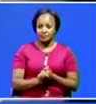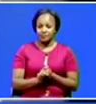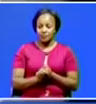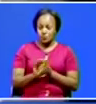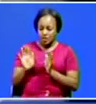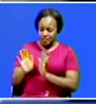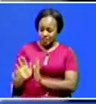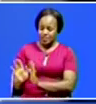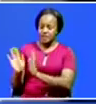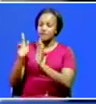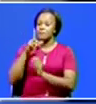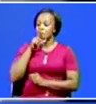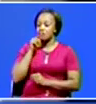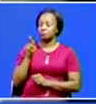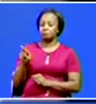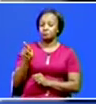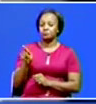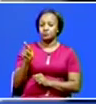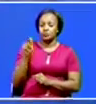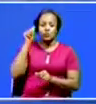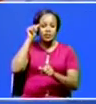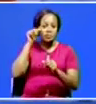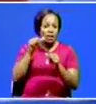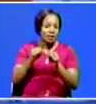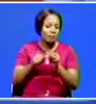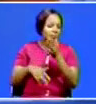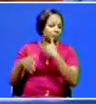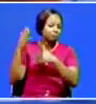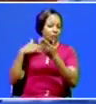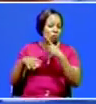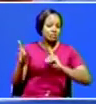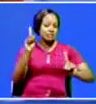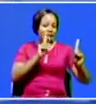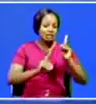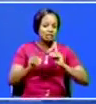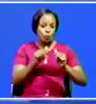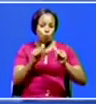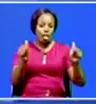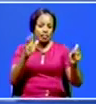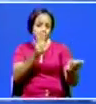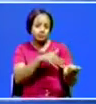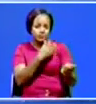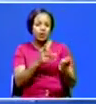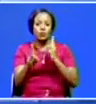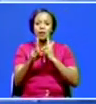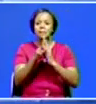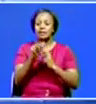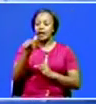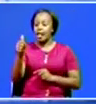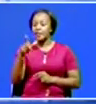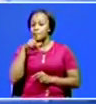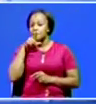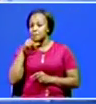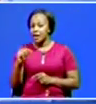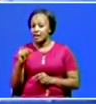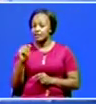Tukimwacha Nyamawi na kumbukumbu zake za wakati alikuwa msakataji ngoma shupavu, tunamkuta Shauri Charo Gona,